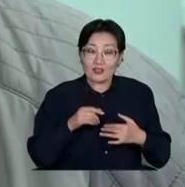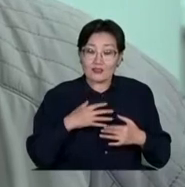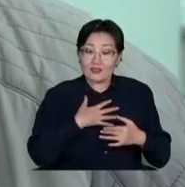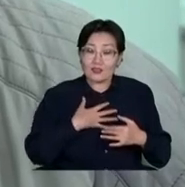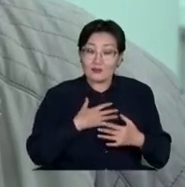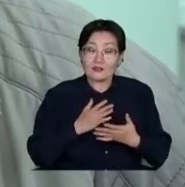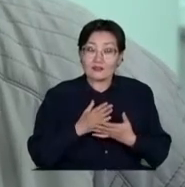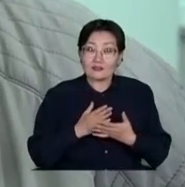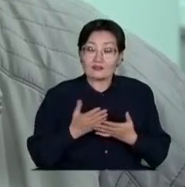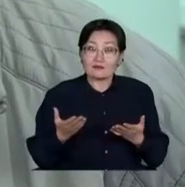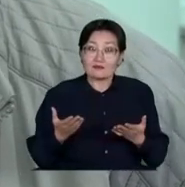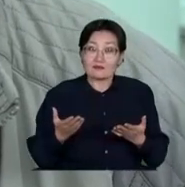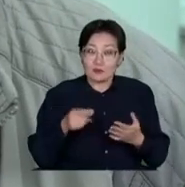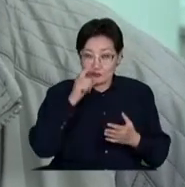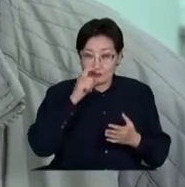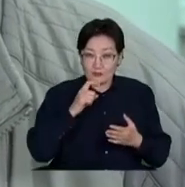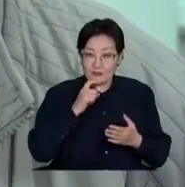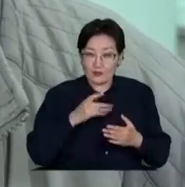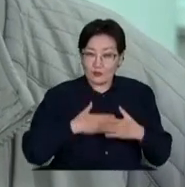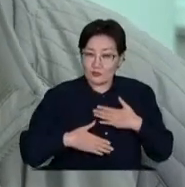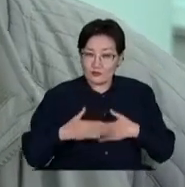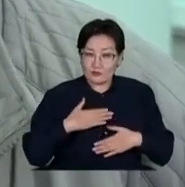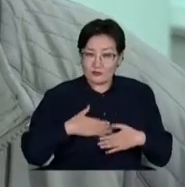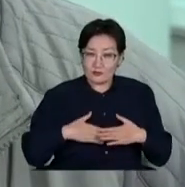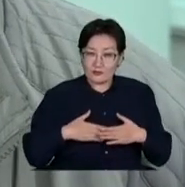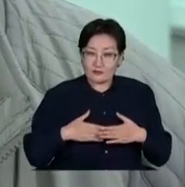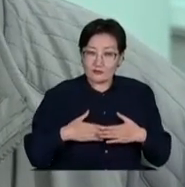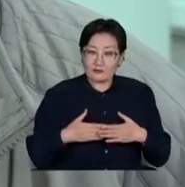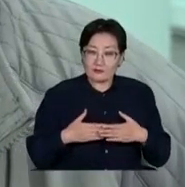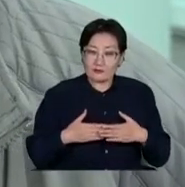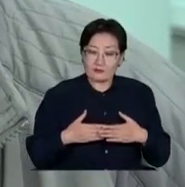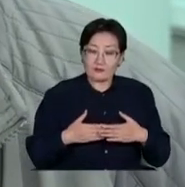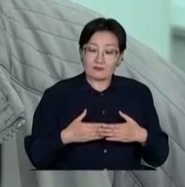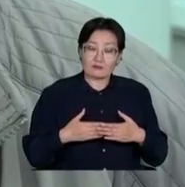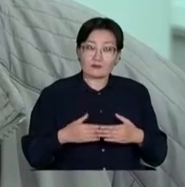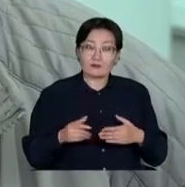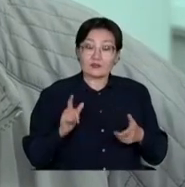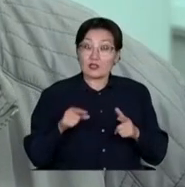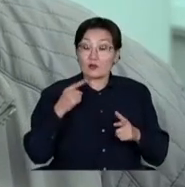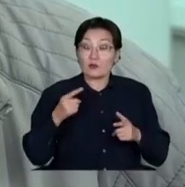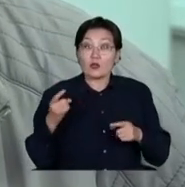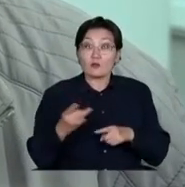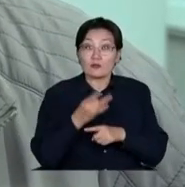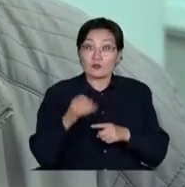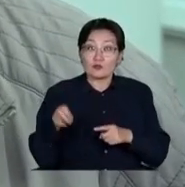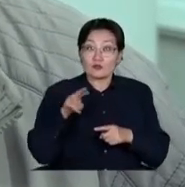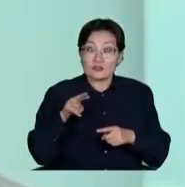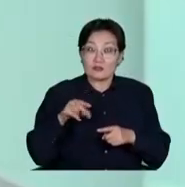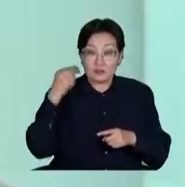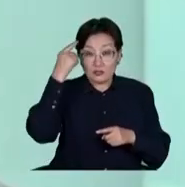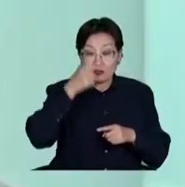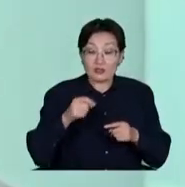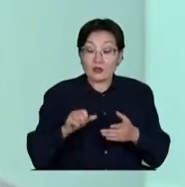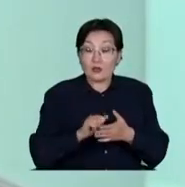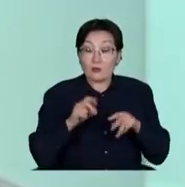Неге жетпей тұрмын әлі? Қонысымнан нетемей тұрмын. Сыны керек енді. Бірінші рет удостоверение алғаным міне.